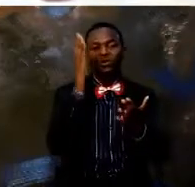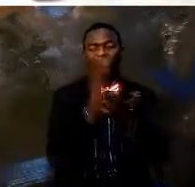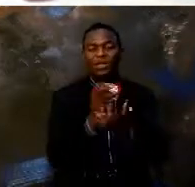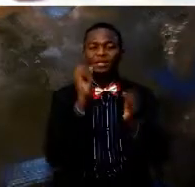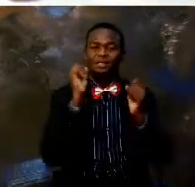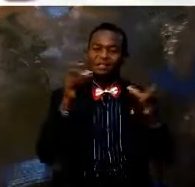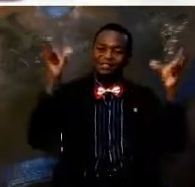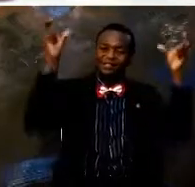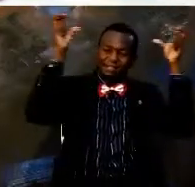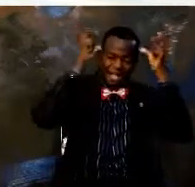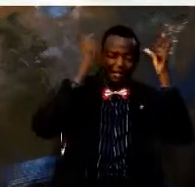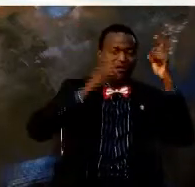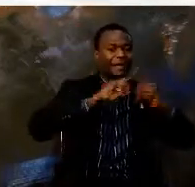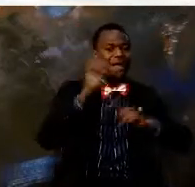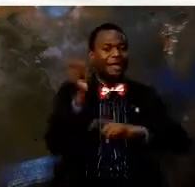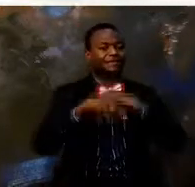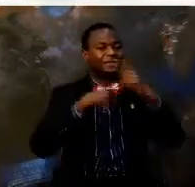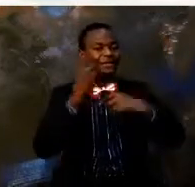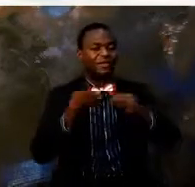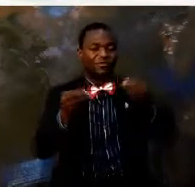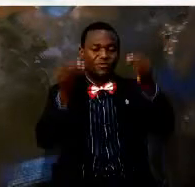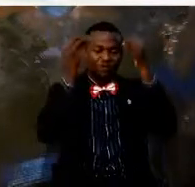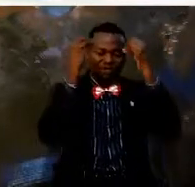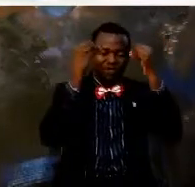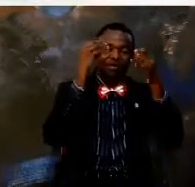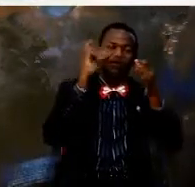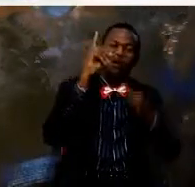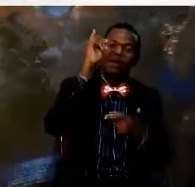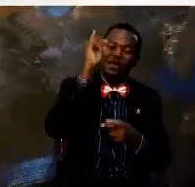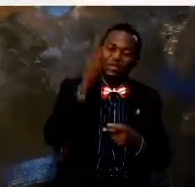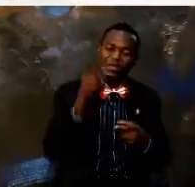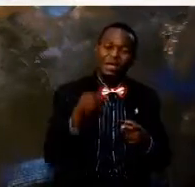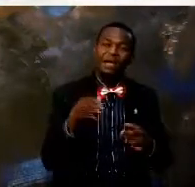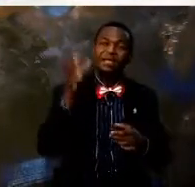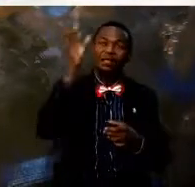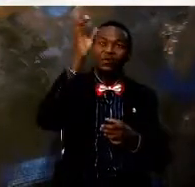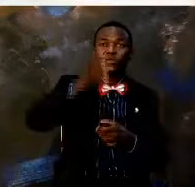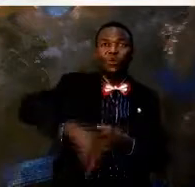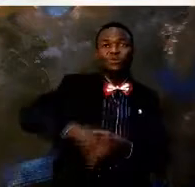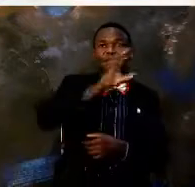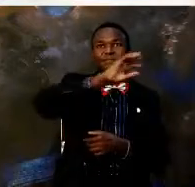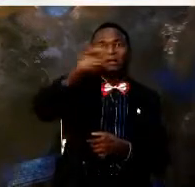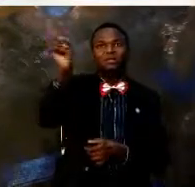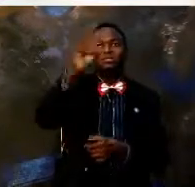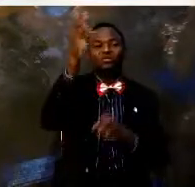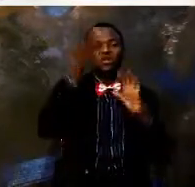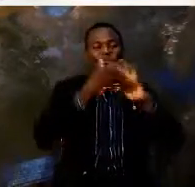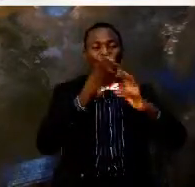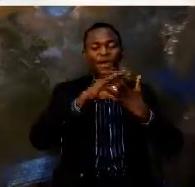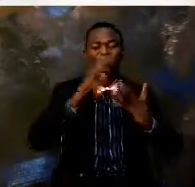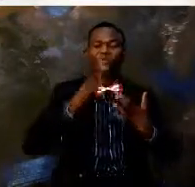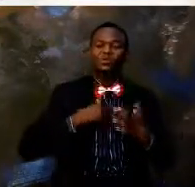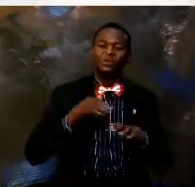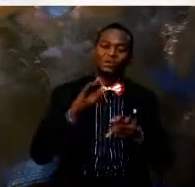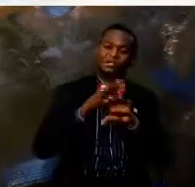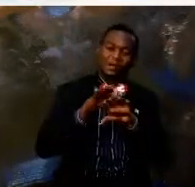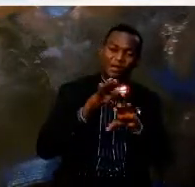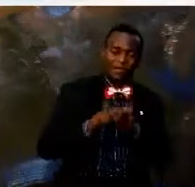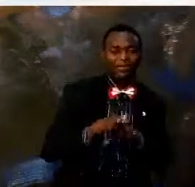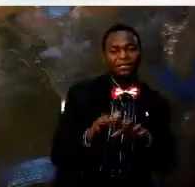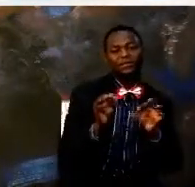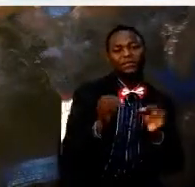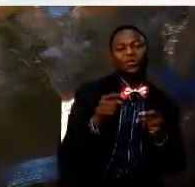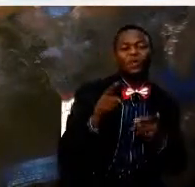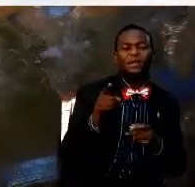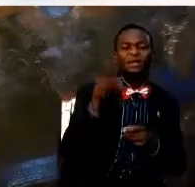shetani asiendelee kutufundisha ya kwamba huyo aliyekufa msalabani sio muumbaji wetu. Nitawaeleza, Biblia itaeleza kwa